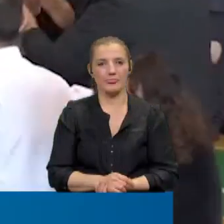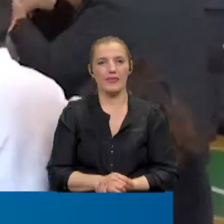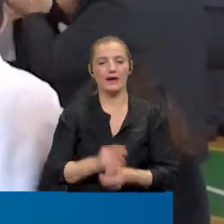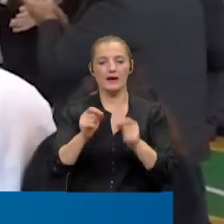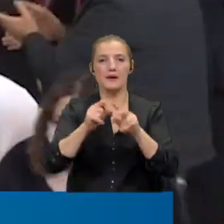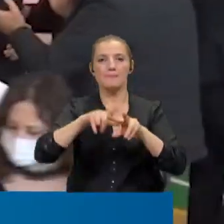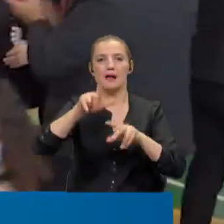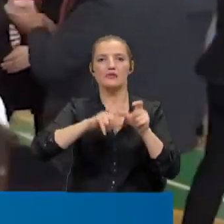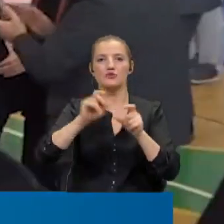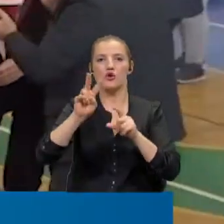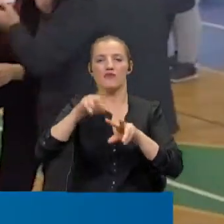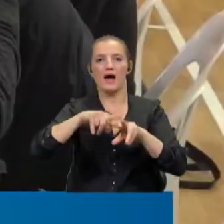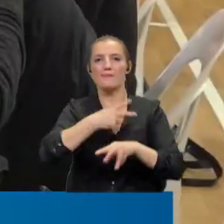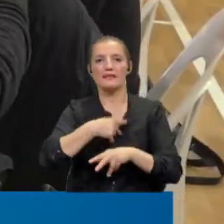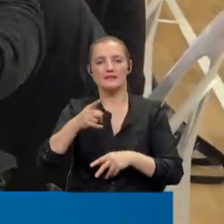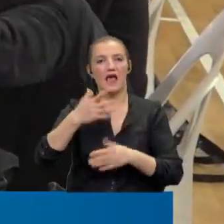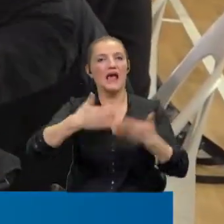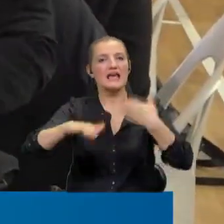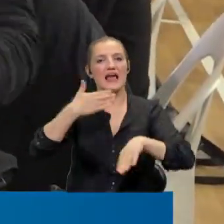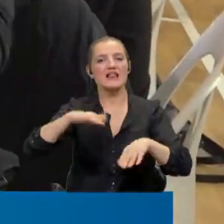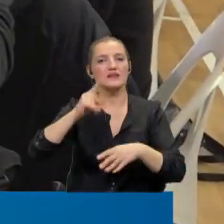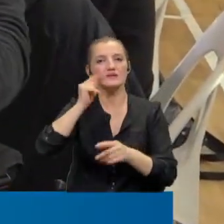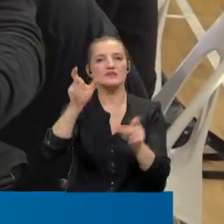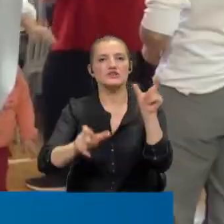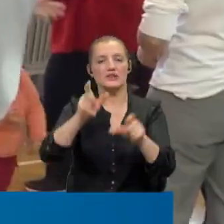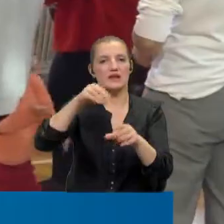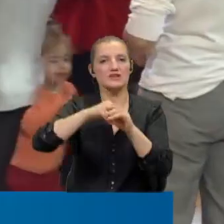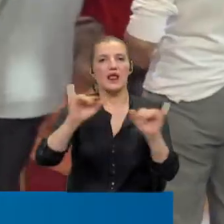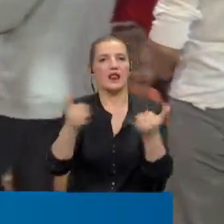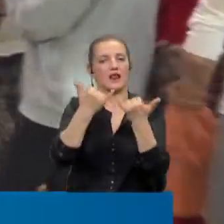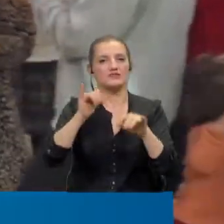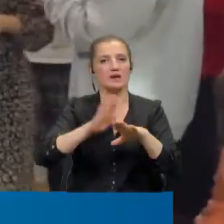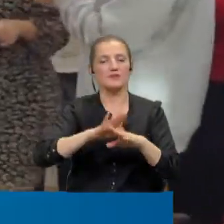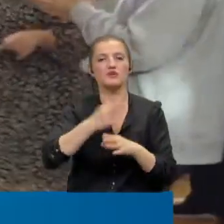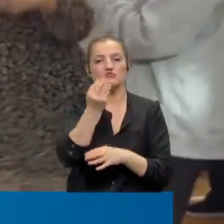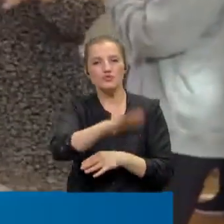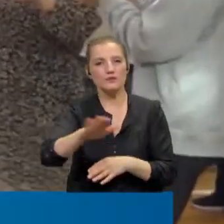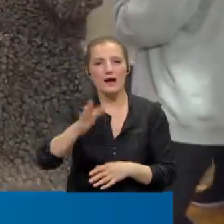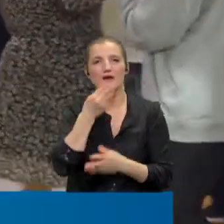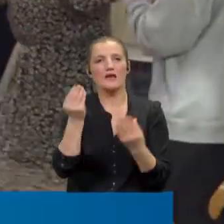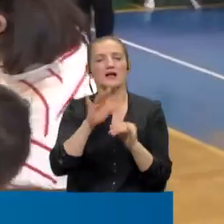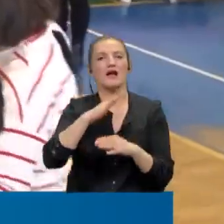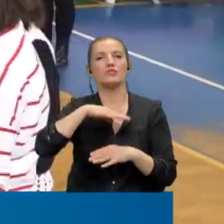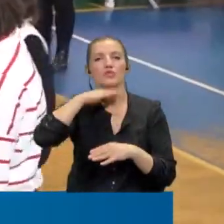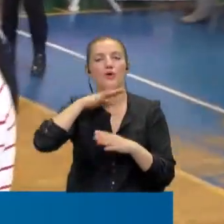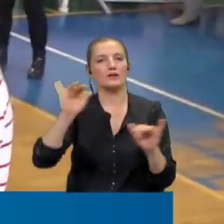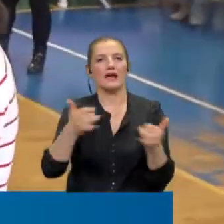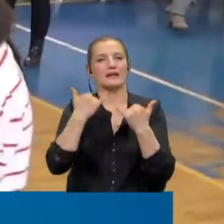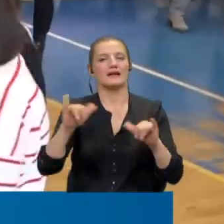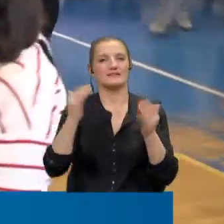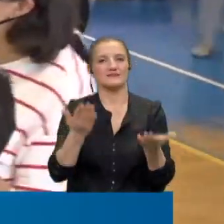Balçova Belediyesi ilçede yaşayan engelli bireyler için Parti düzenledi çocuklar gençler doyasıya eğlendi